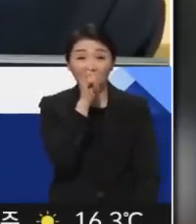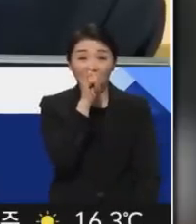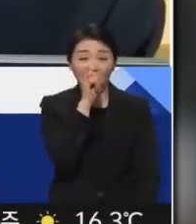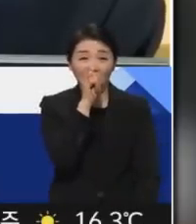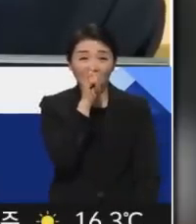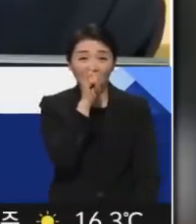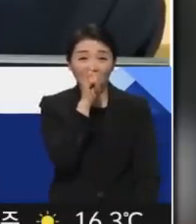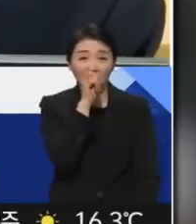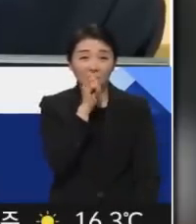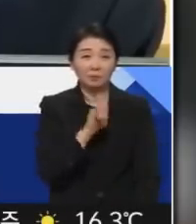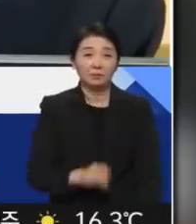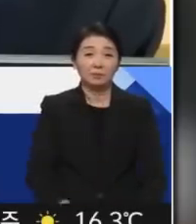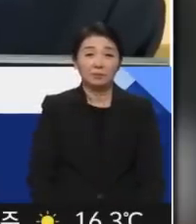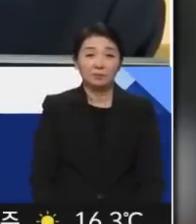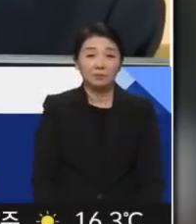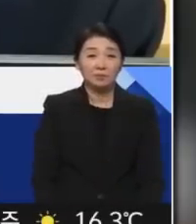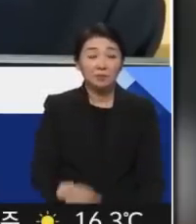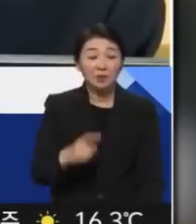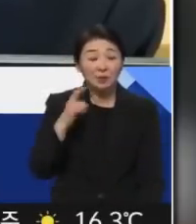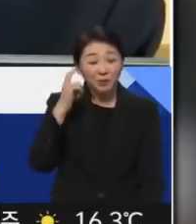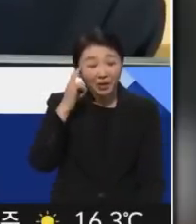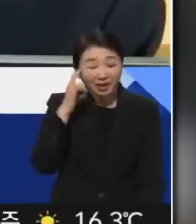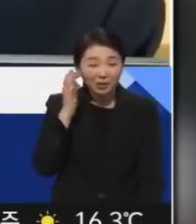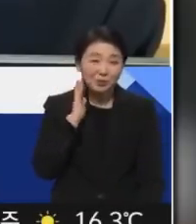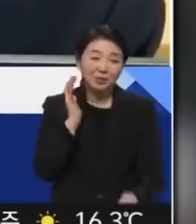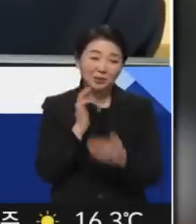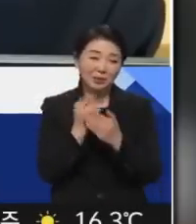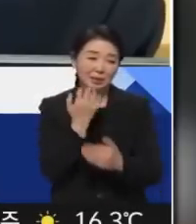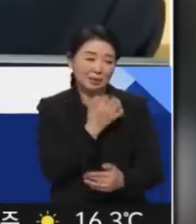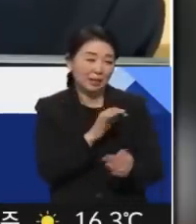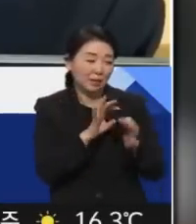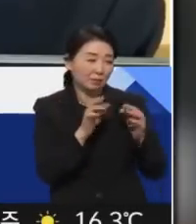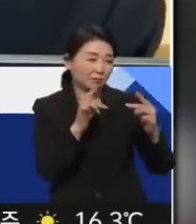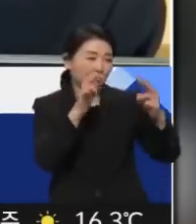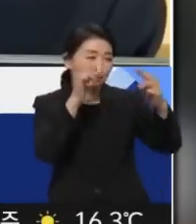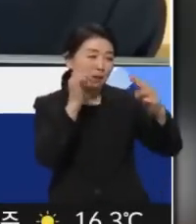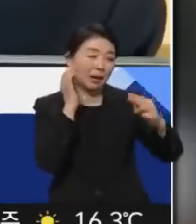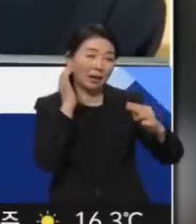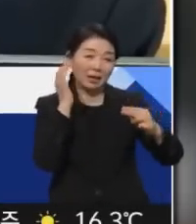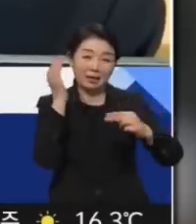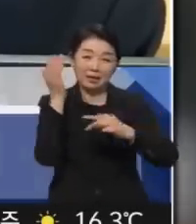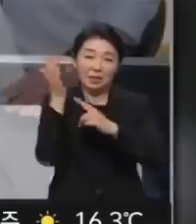뛰어들면서 뛰어들었다기보다는 좀 의사 표현을 하면서 영향을 주고 있는 건 아닌가.